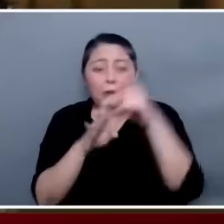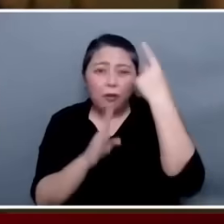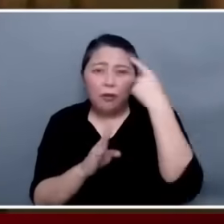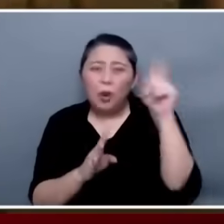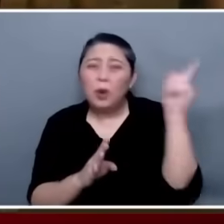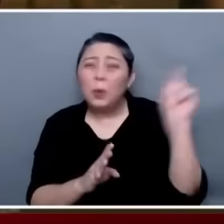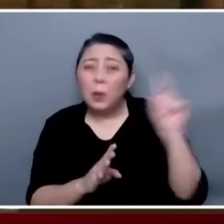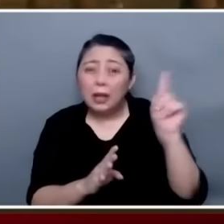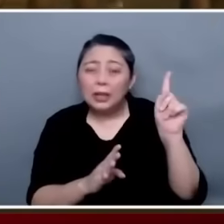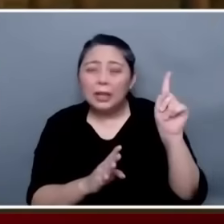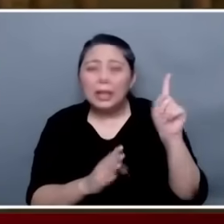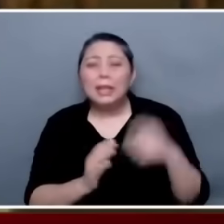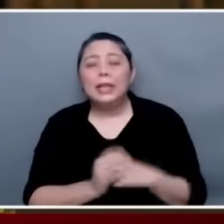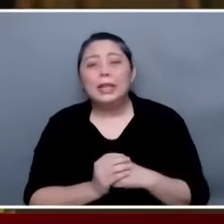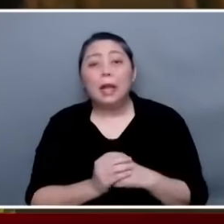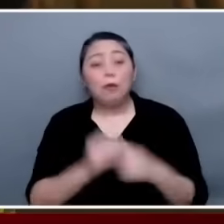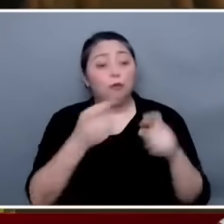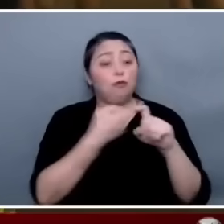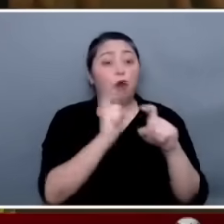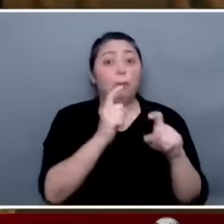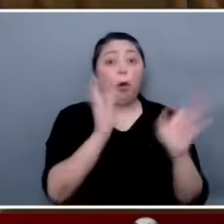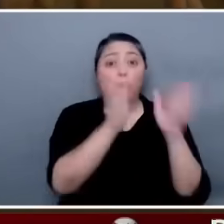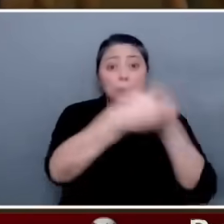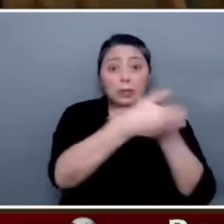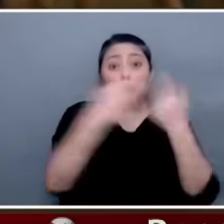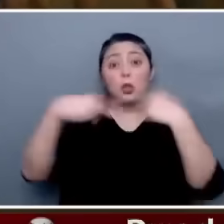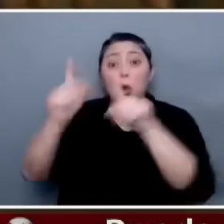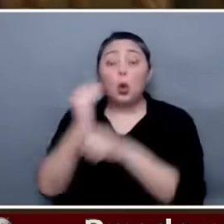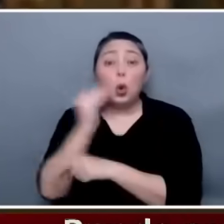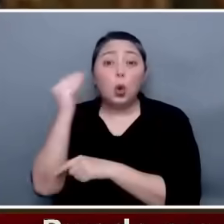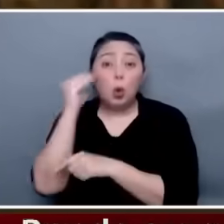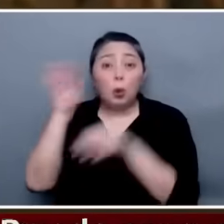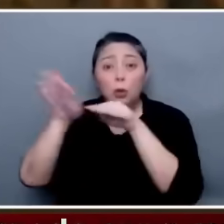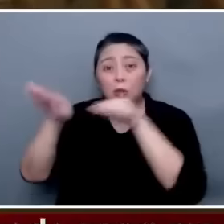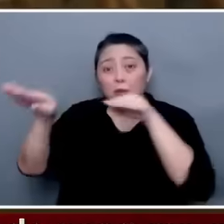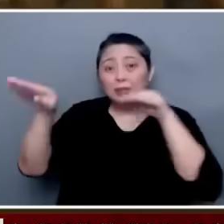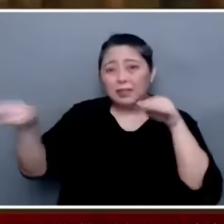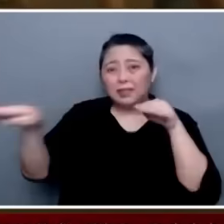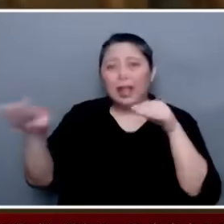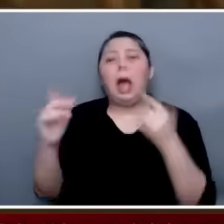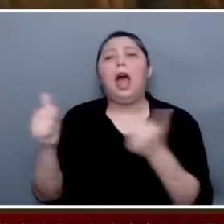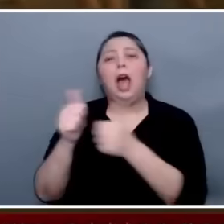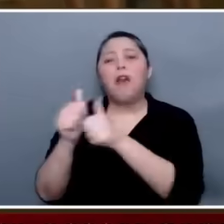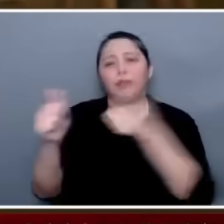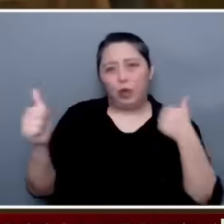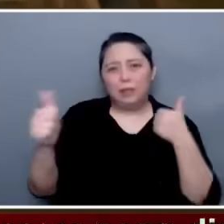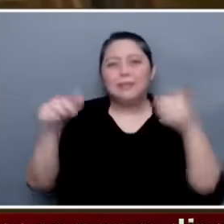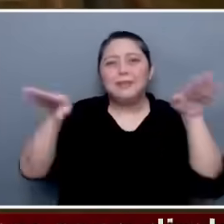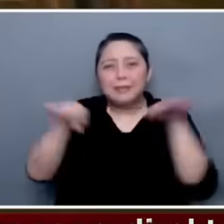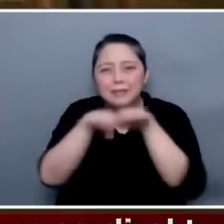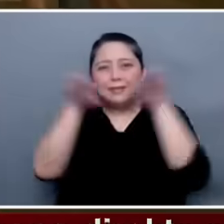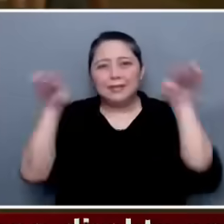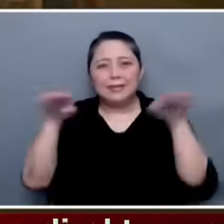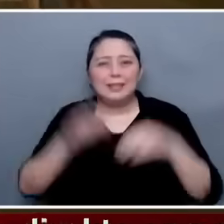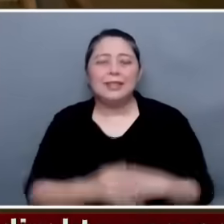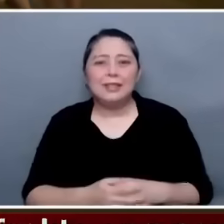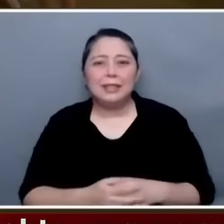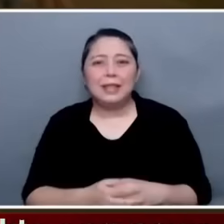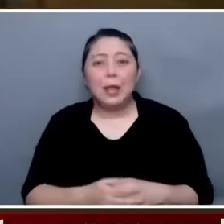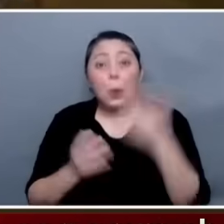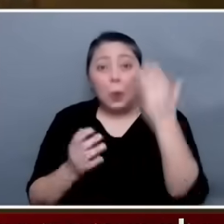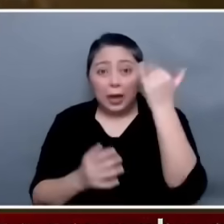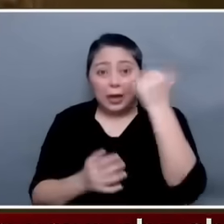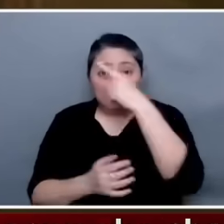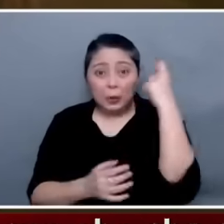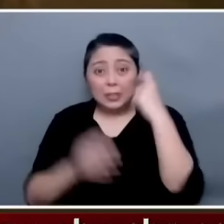sa nag-uuwian na galing sa trabaho. So iiwas talaga sa rush hour yung pagbubukas at pagsasara ng mall. Kasi Karen, base sa datos ng